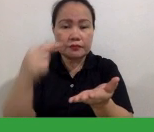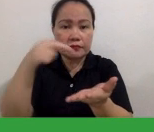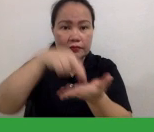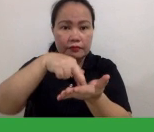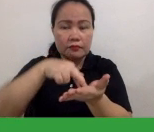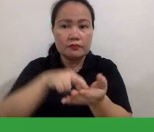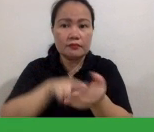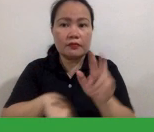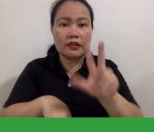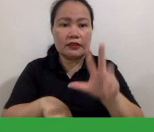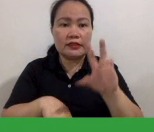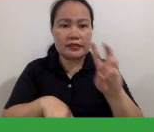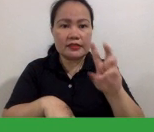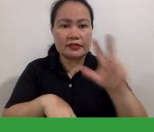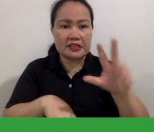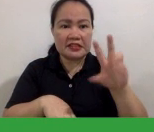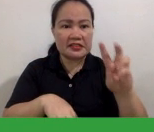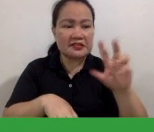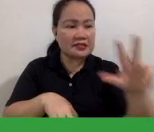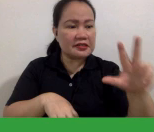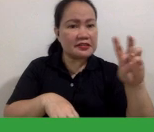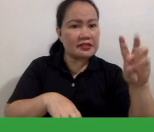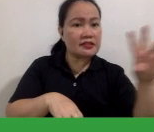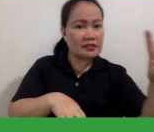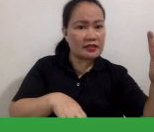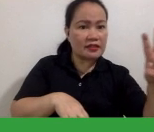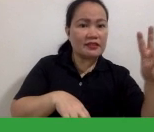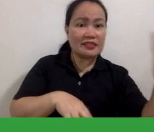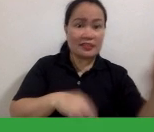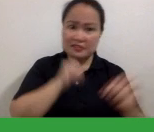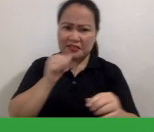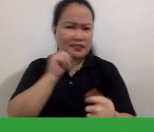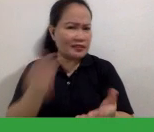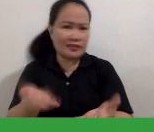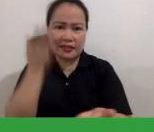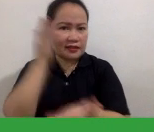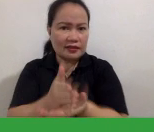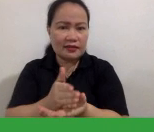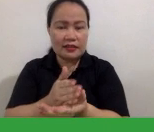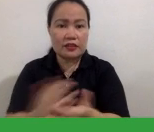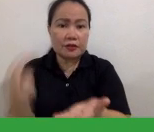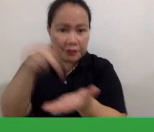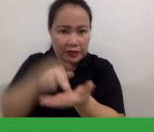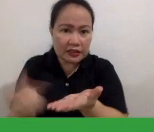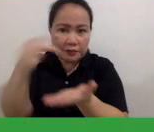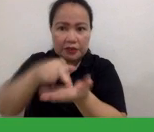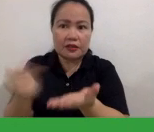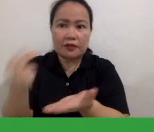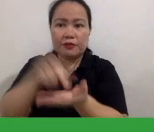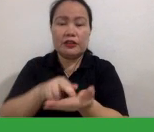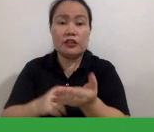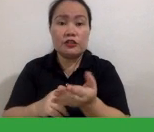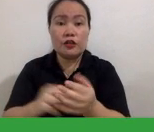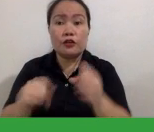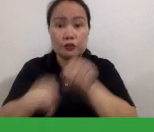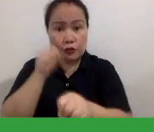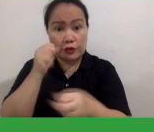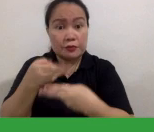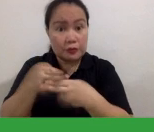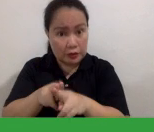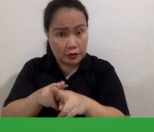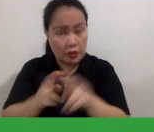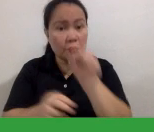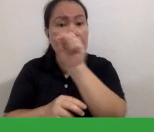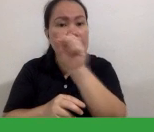ng repeating blocks natin. Kung ano yung nauulit. So, ang nauulit natin dito ay 36, right? So, pwede na